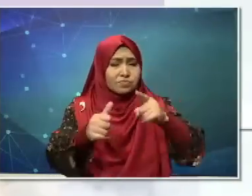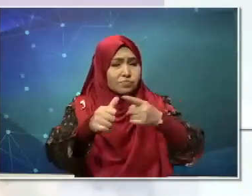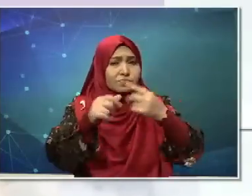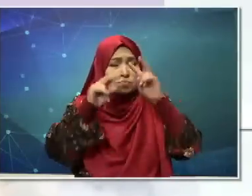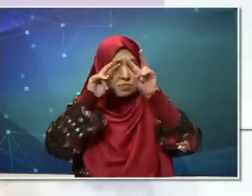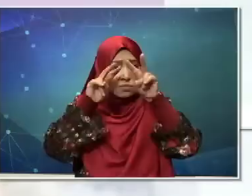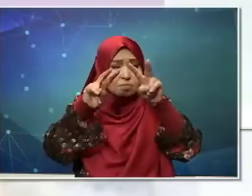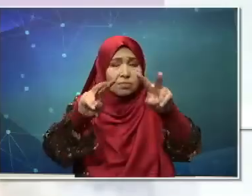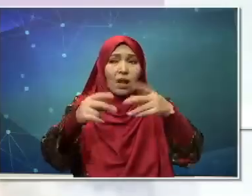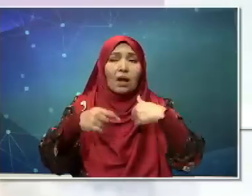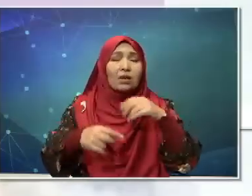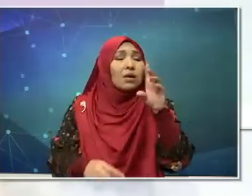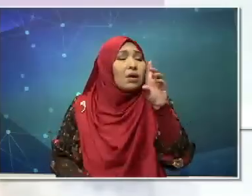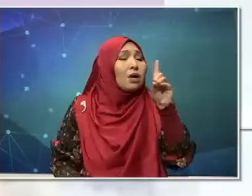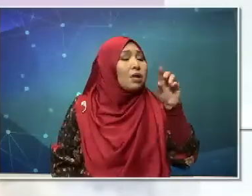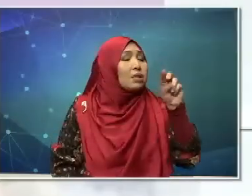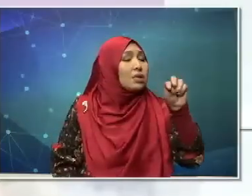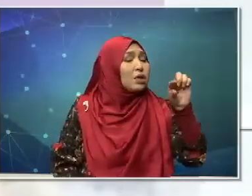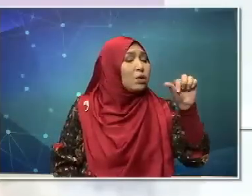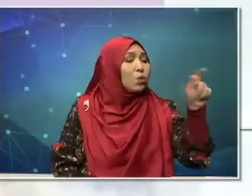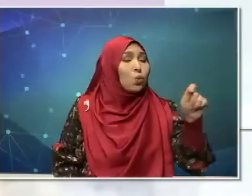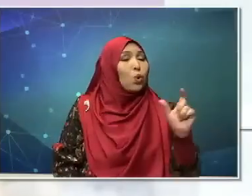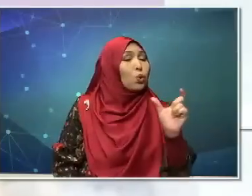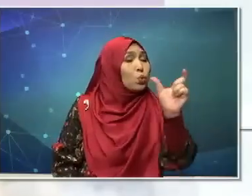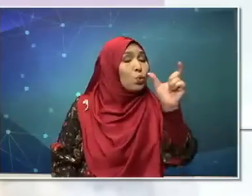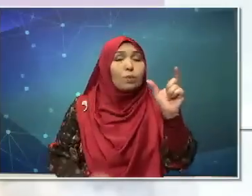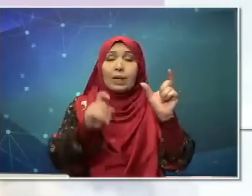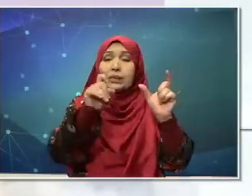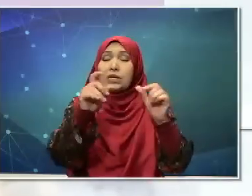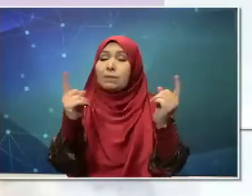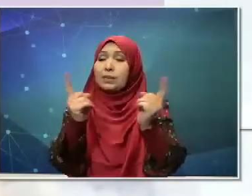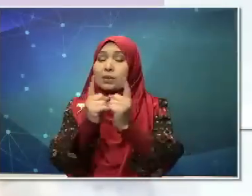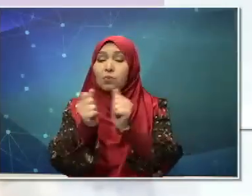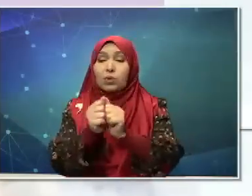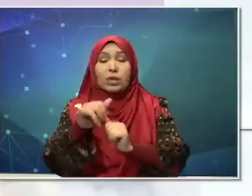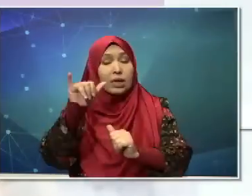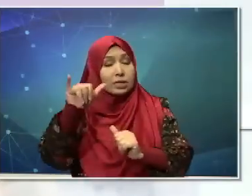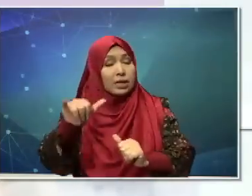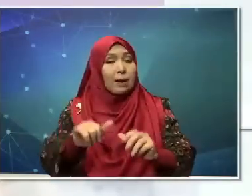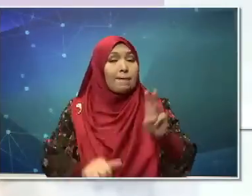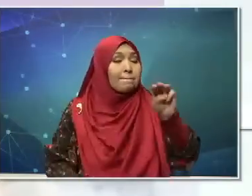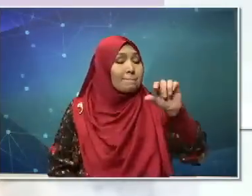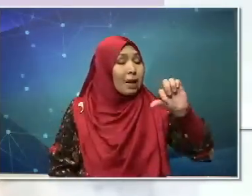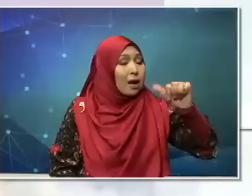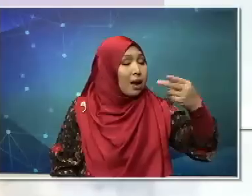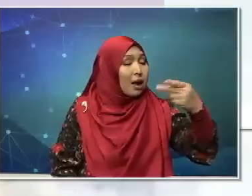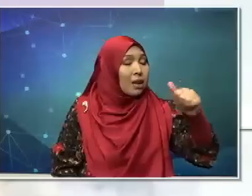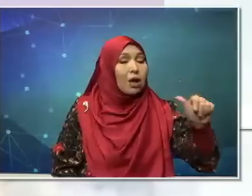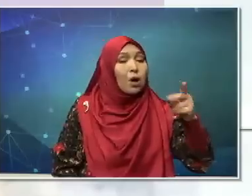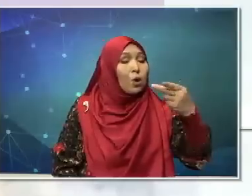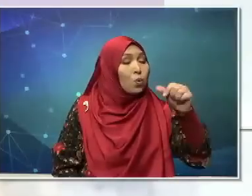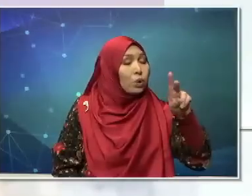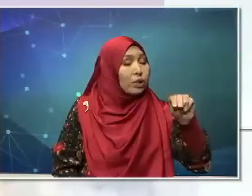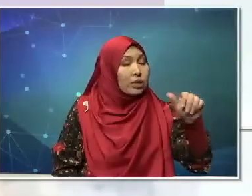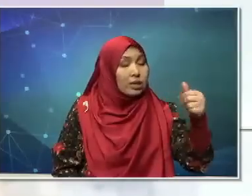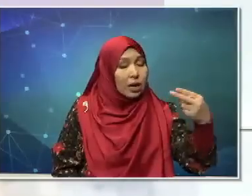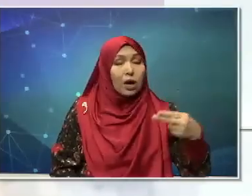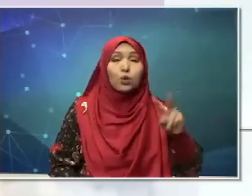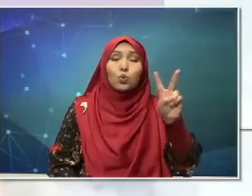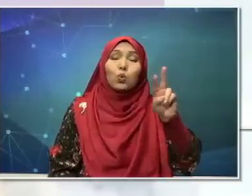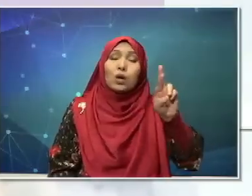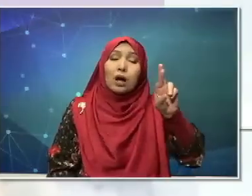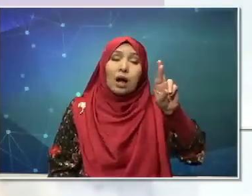perhatikan ada demung pada nun mati bertemu dengan Iya idgham maal ghunnah hwamei nuduh